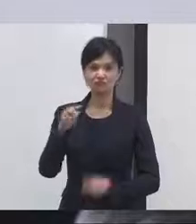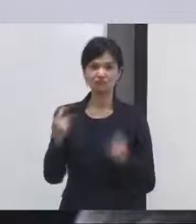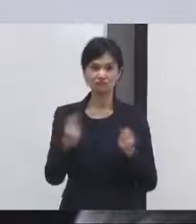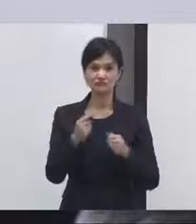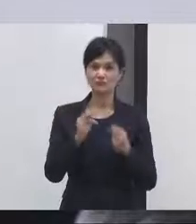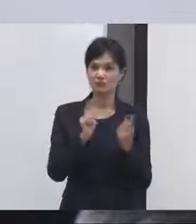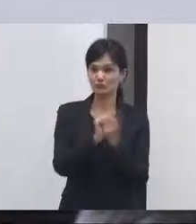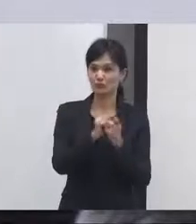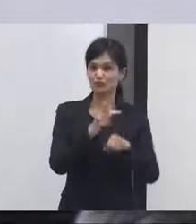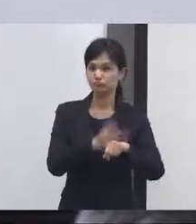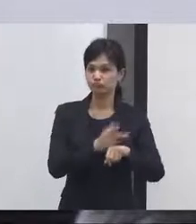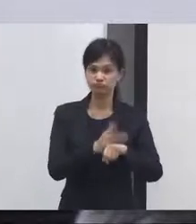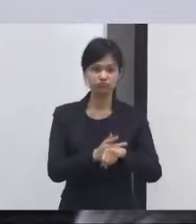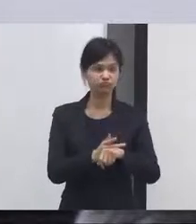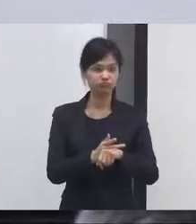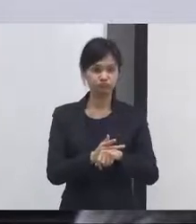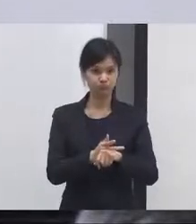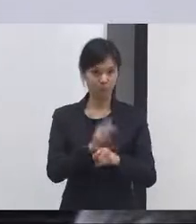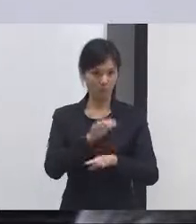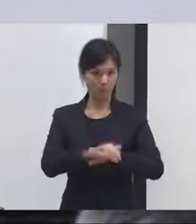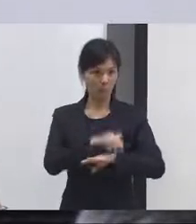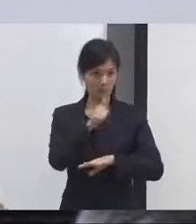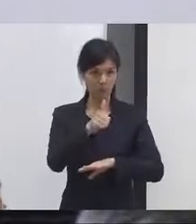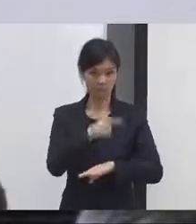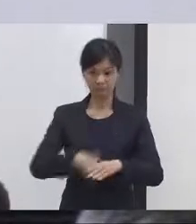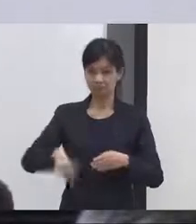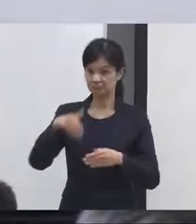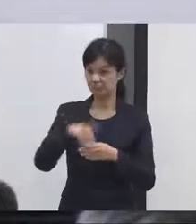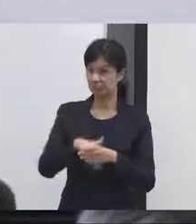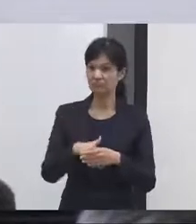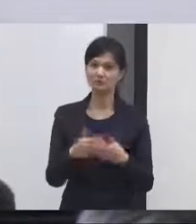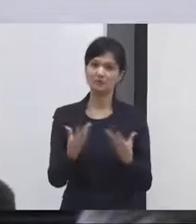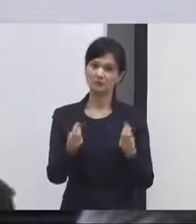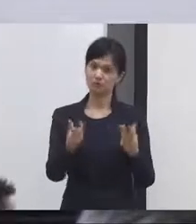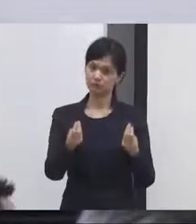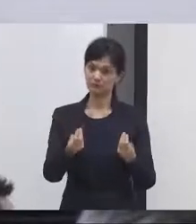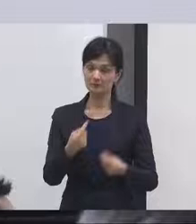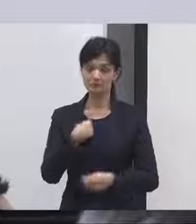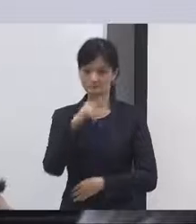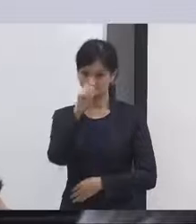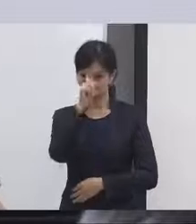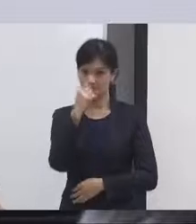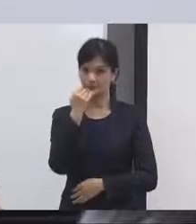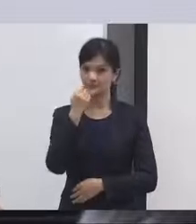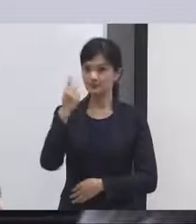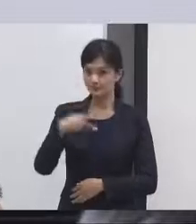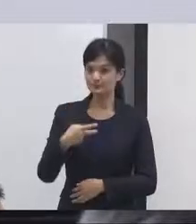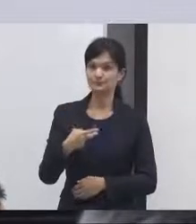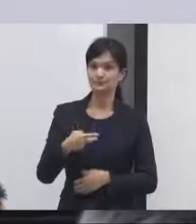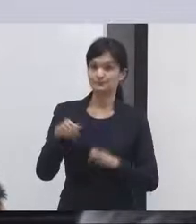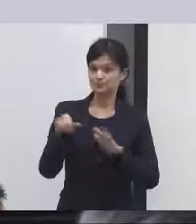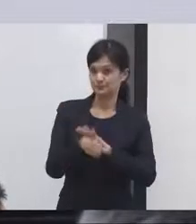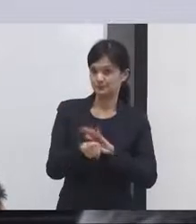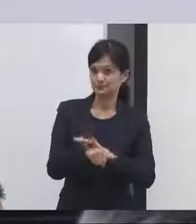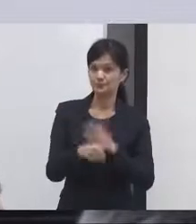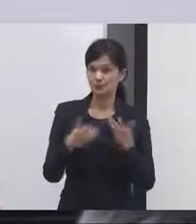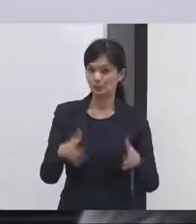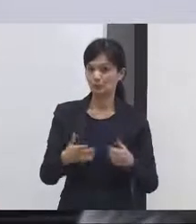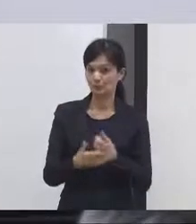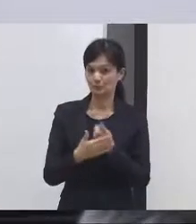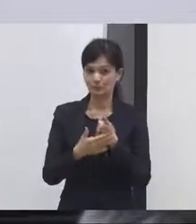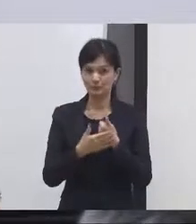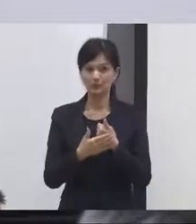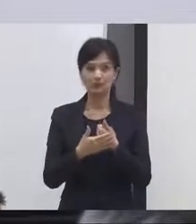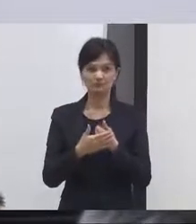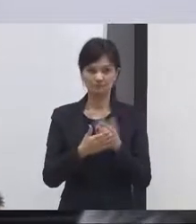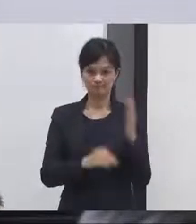sense 的明代，我们需要一个甚至多个科技立委或更多这方面的明代来监督国家相关的前瞻的产